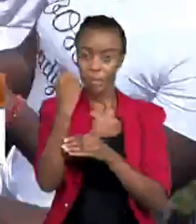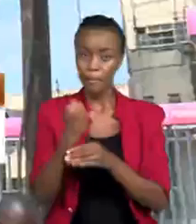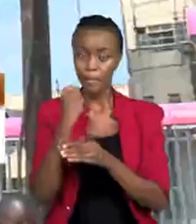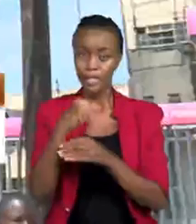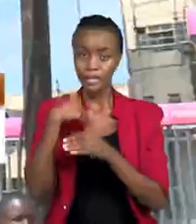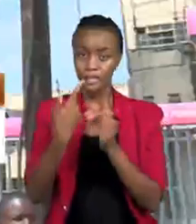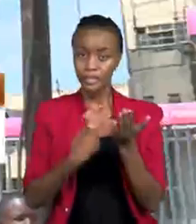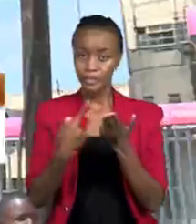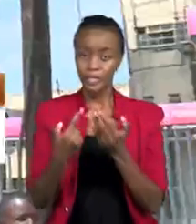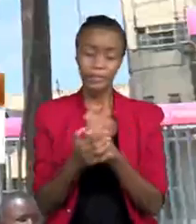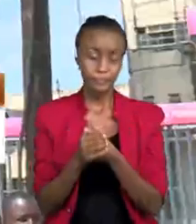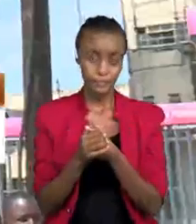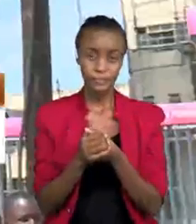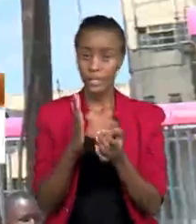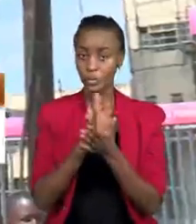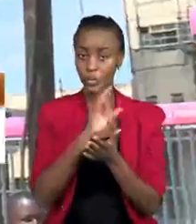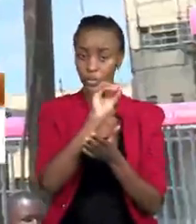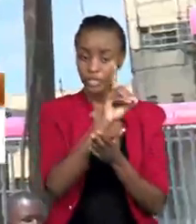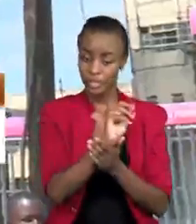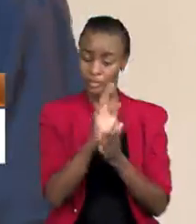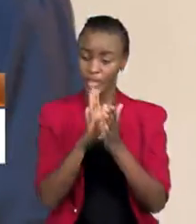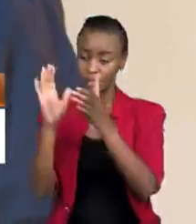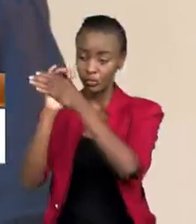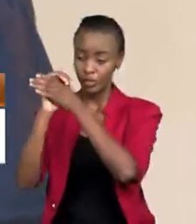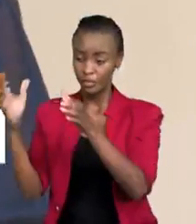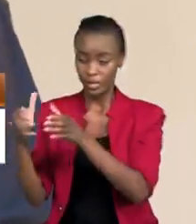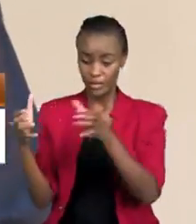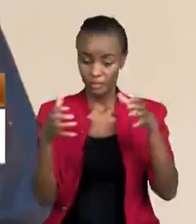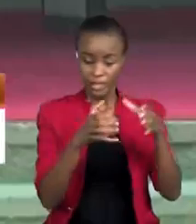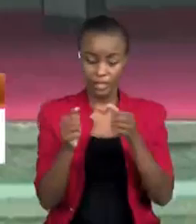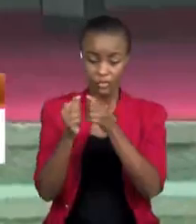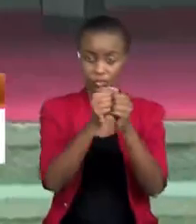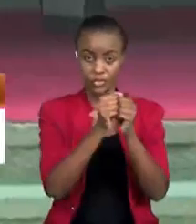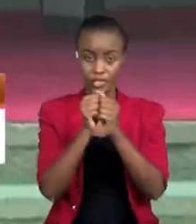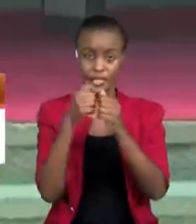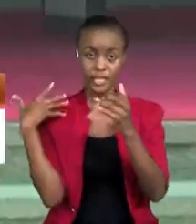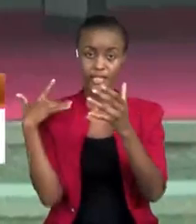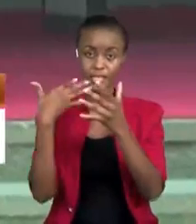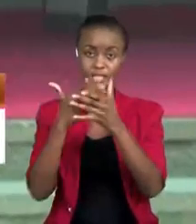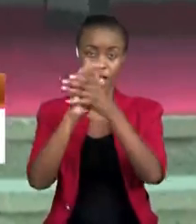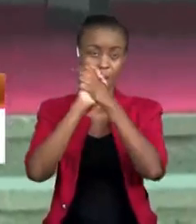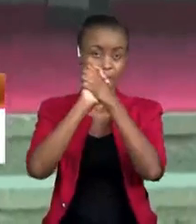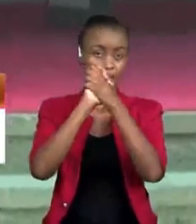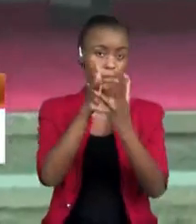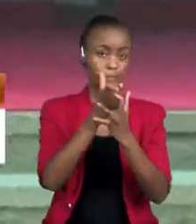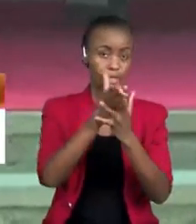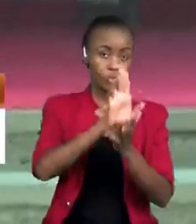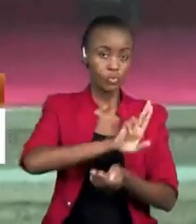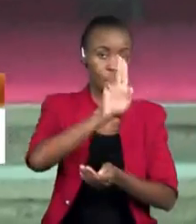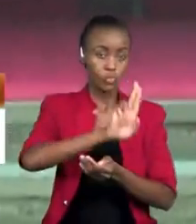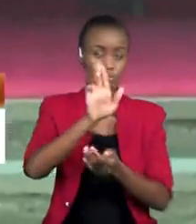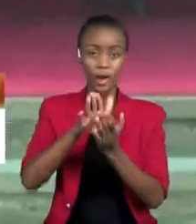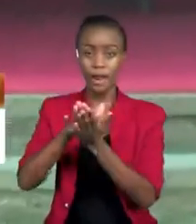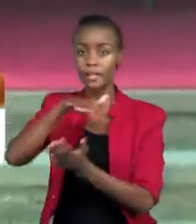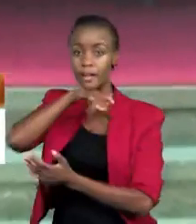ijayo. Licha ya ODM na Jubilee kufanya kazi pamoja tangu maridhiano kati ya Rais Uhuru Kenyatta na kiongozi